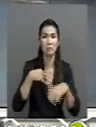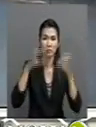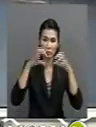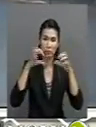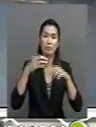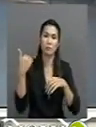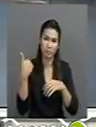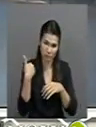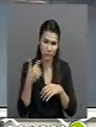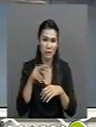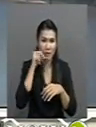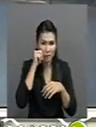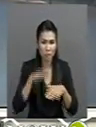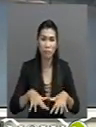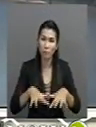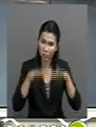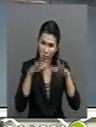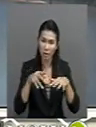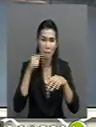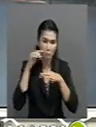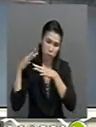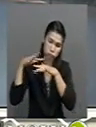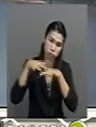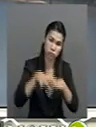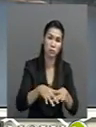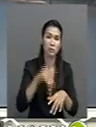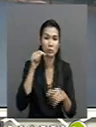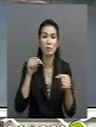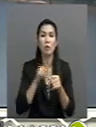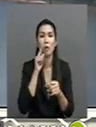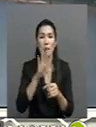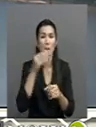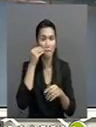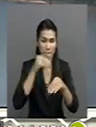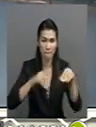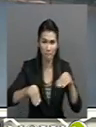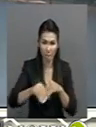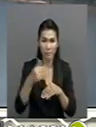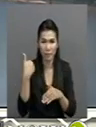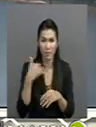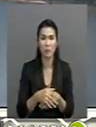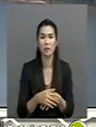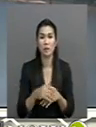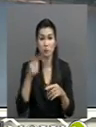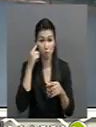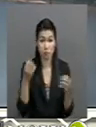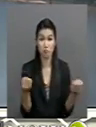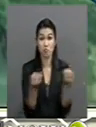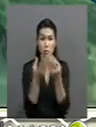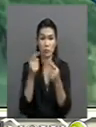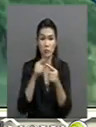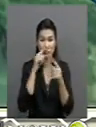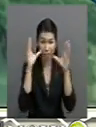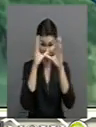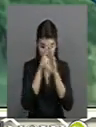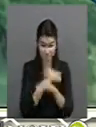กหนักและอาจจะทำให้เกิดน้ำท่วมฉับพลันน้ำป่าไหลหลากเข้าไปในบริเวณของพื้นที่หมู่บ้านได้พื้นที่ที่จะได้รับผลกระทบตั้งแต่ค่